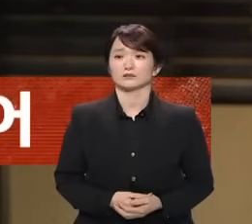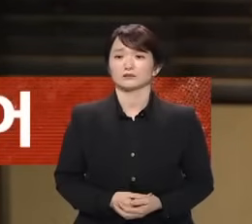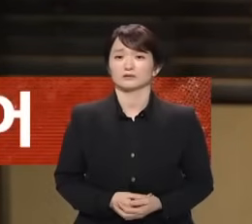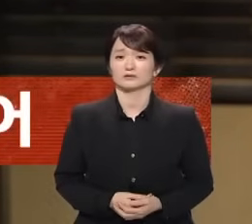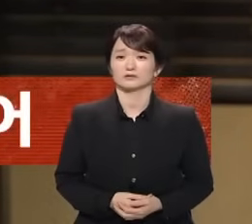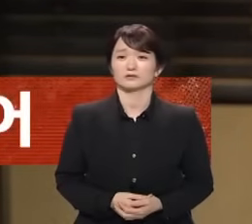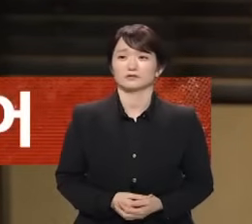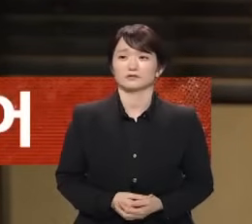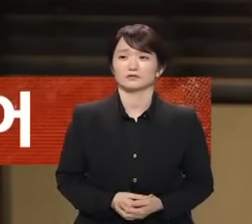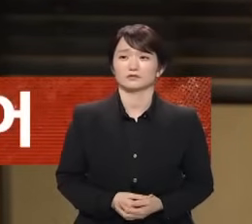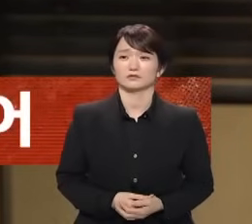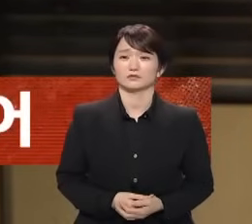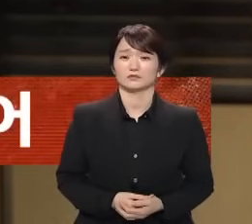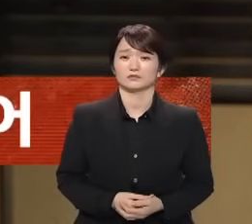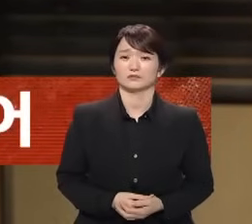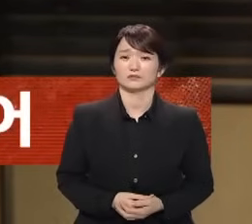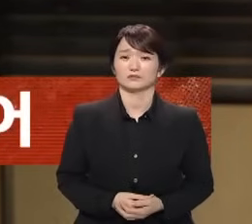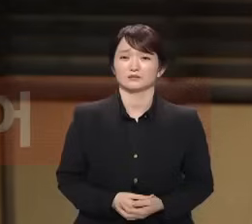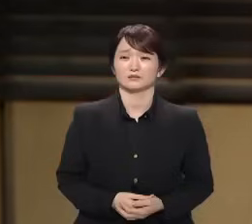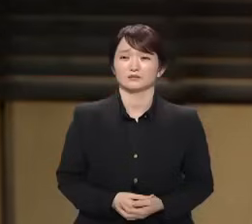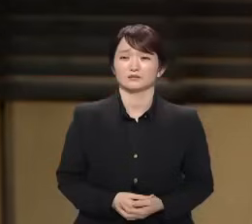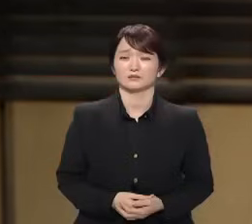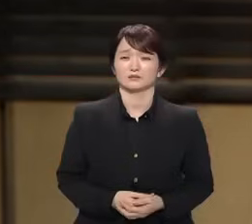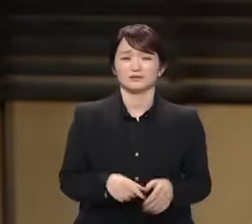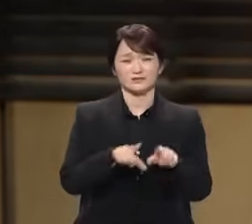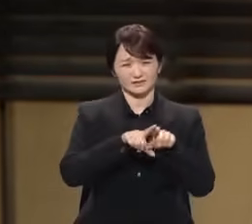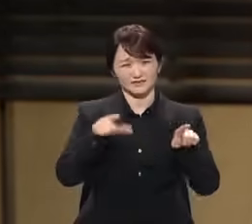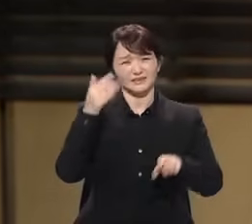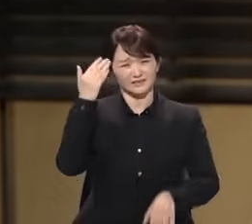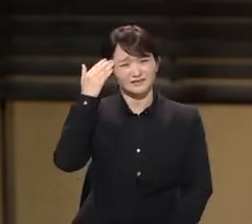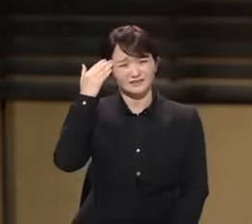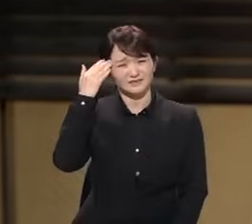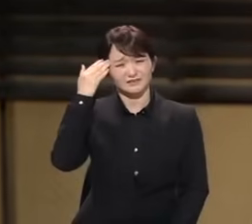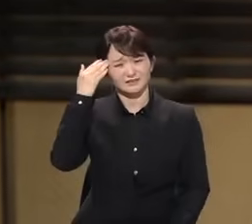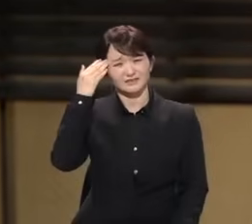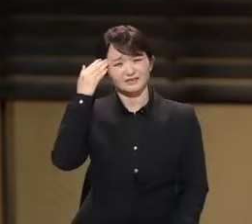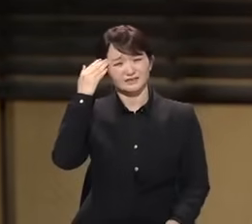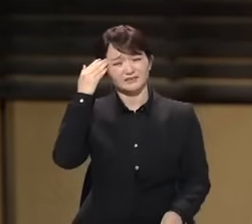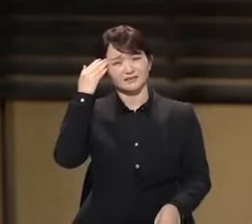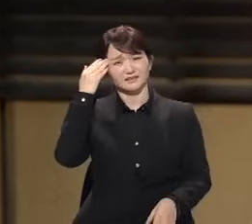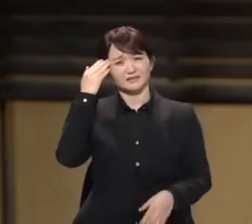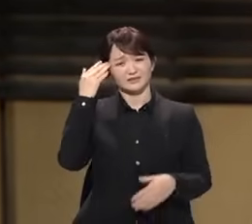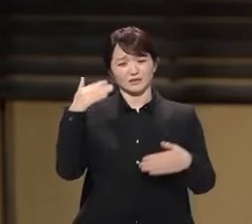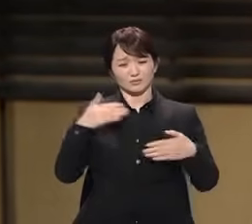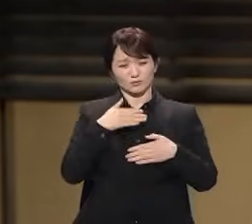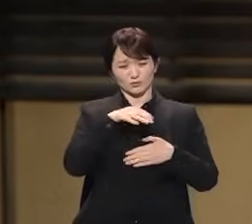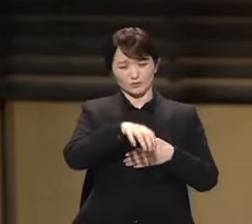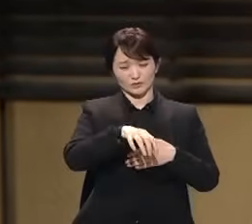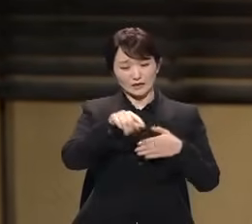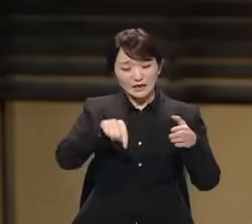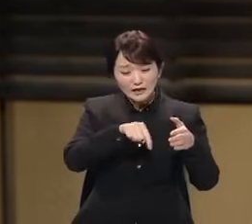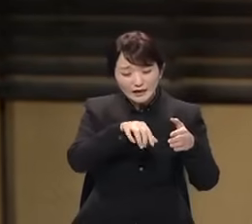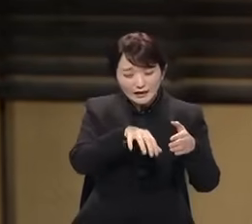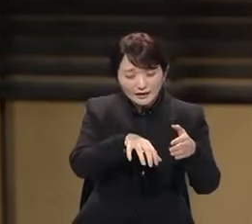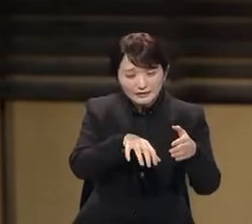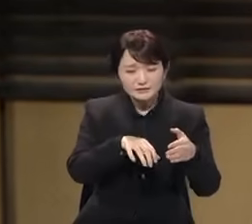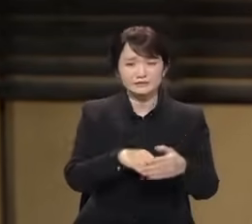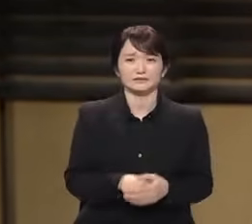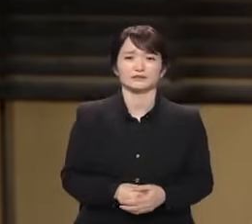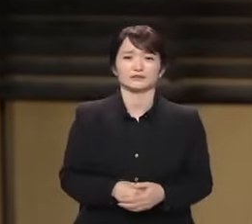그러니까 그런 건 다 상식적인 안에서 벗으셔야지. 네, 그건 맞습니다. 당연히 그랬는데 벗고 이거, 들어가면 큰일 나지. 벗고 들어가진 않고.